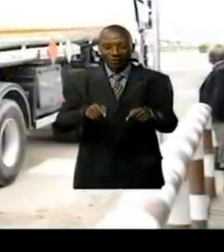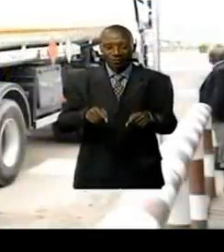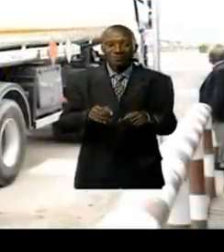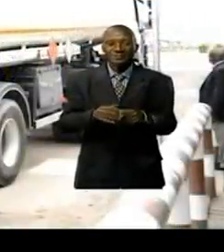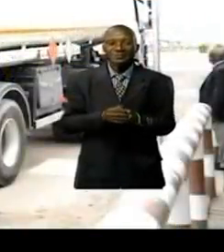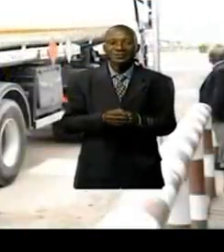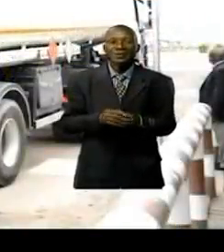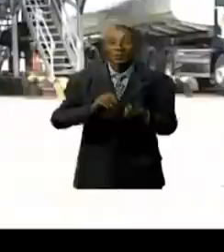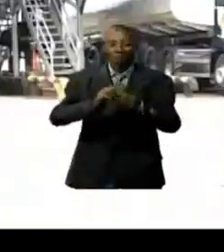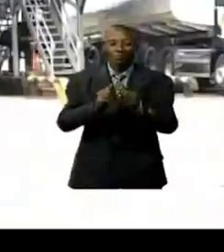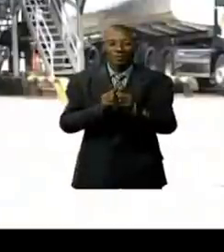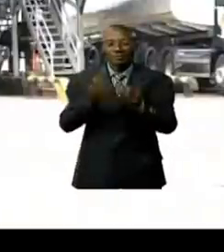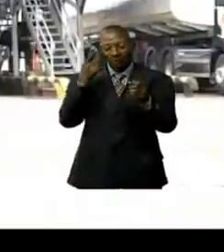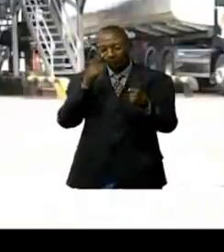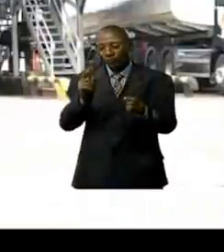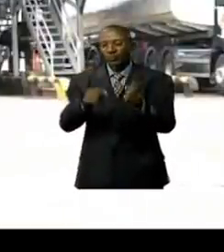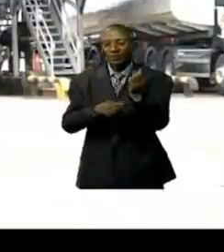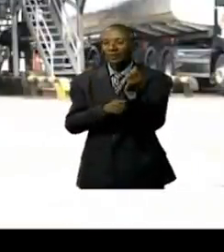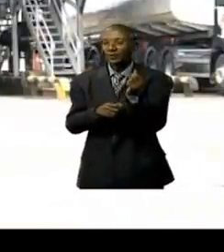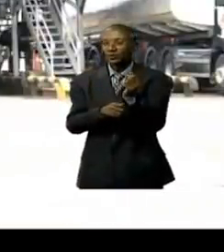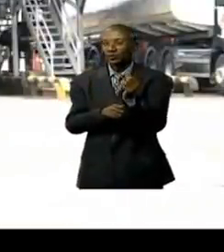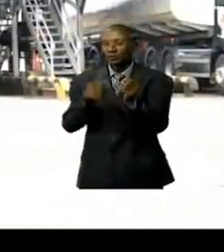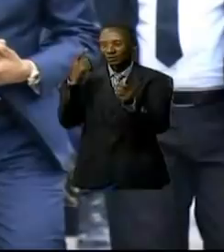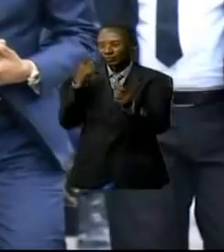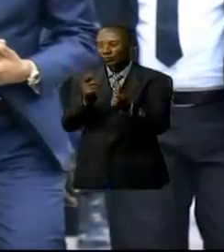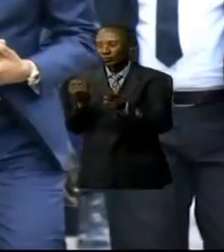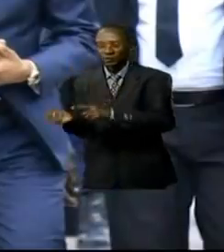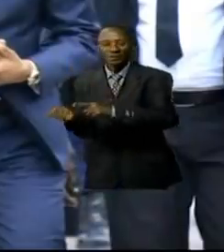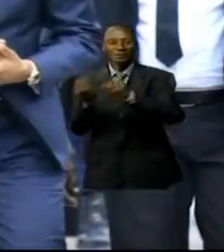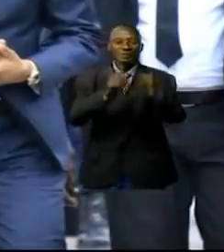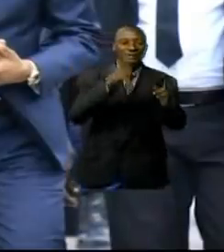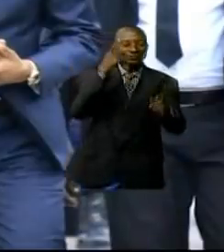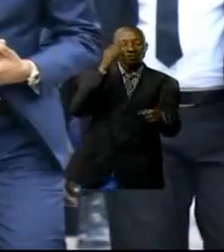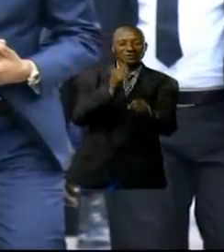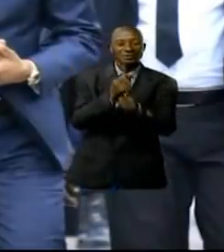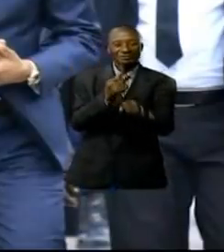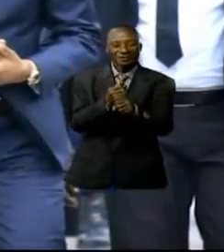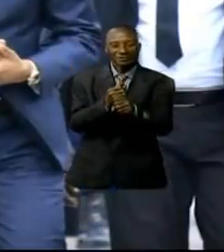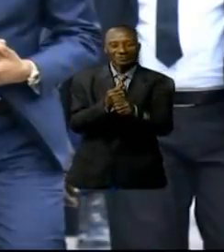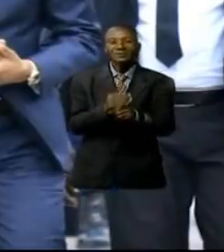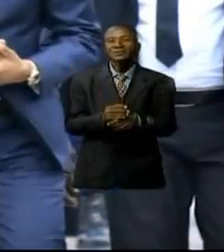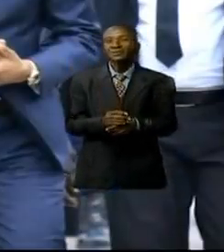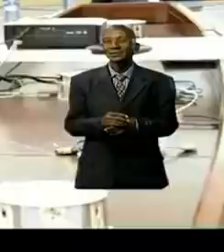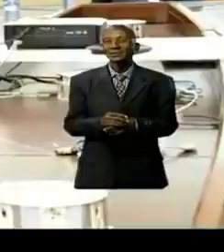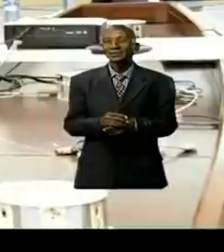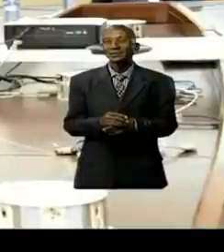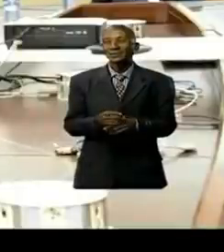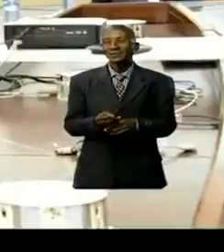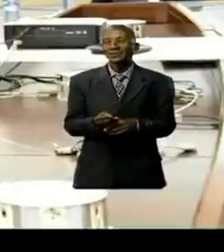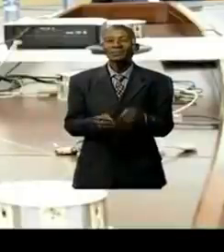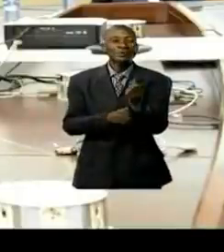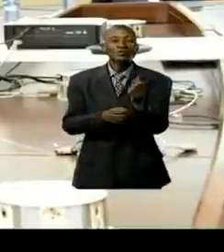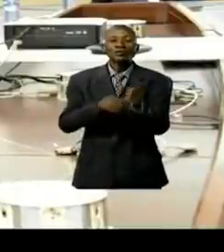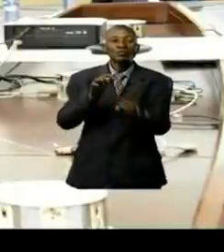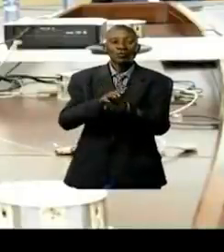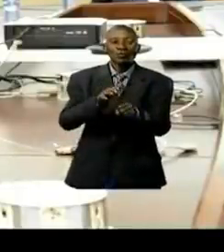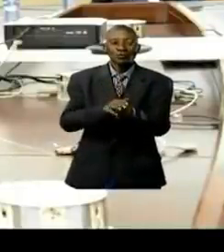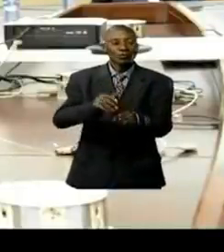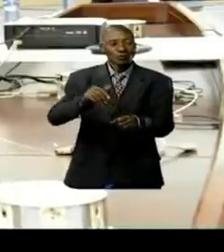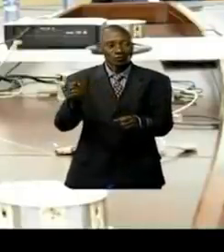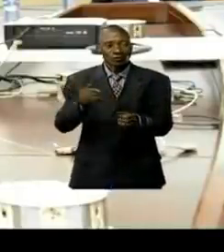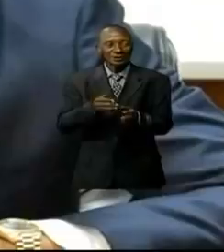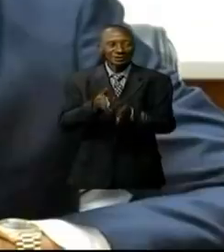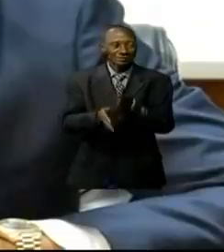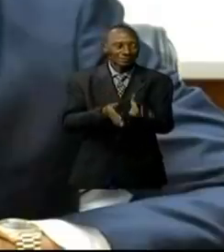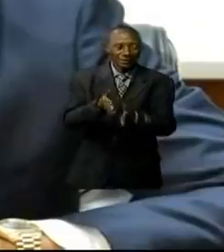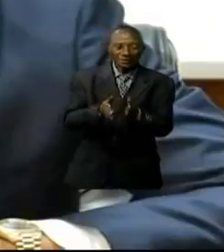Boudimbou, ministre des Hydrocarbures, a convoqué urgemment une réunion ce matin avec les sociétés pétrolières comme SEP Congo,